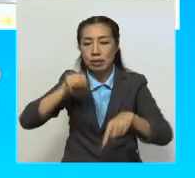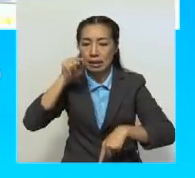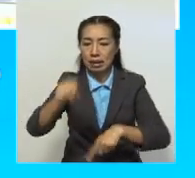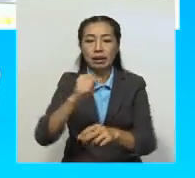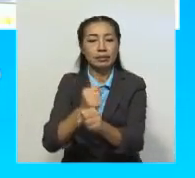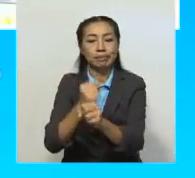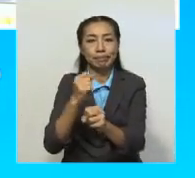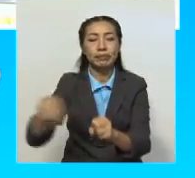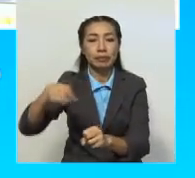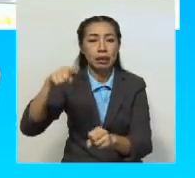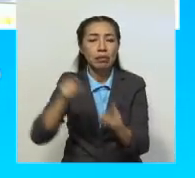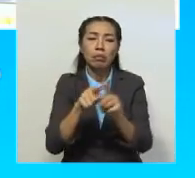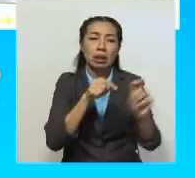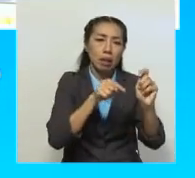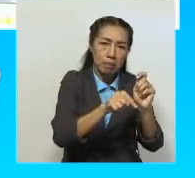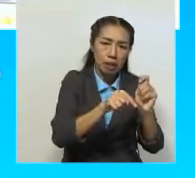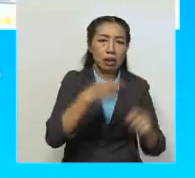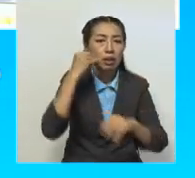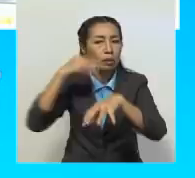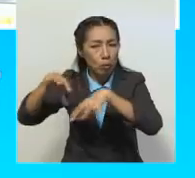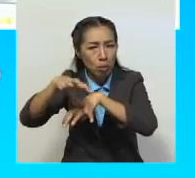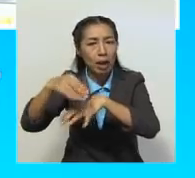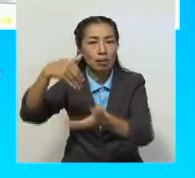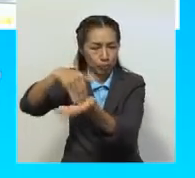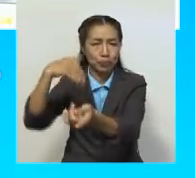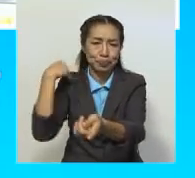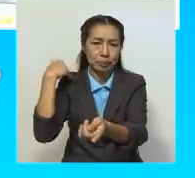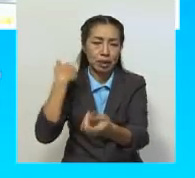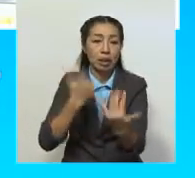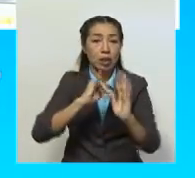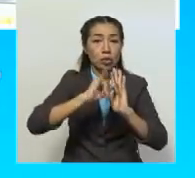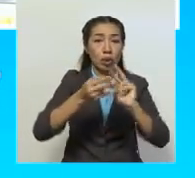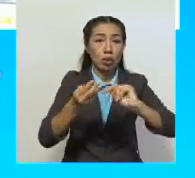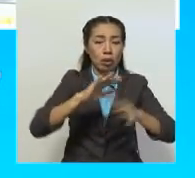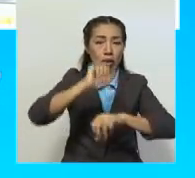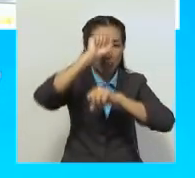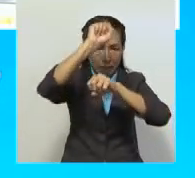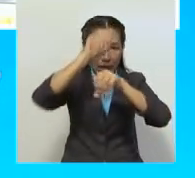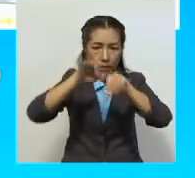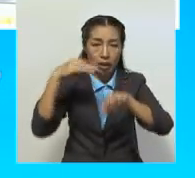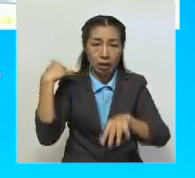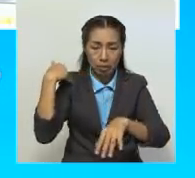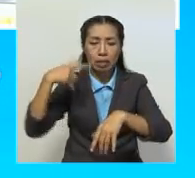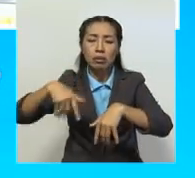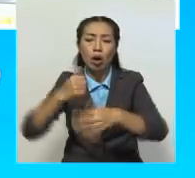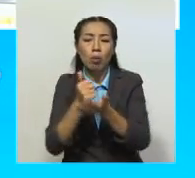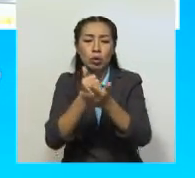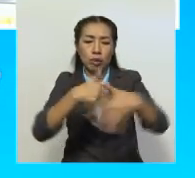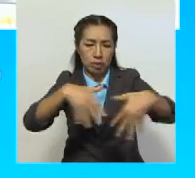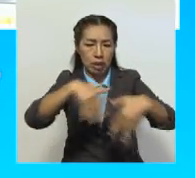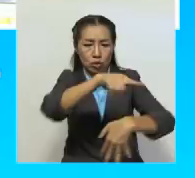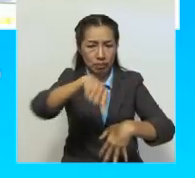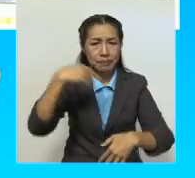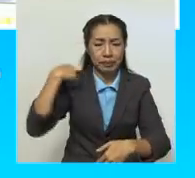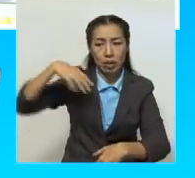ำเภอและในระดับหมู่บ้านและจังหวัดเองก็ประกาศภัยไปแล้วขณะนี้ในส่วนของท้องถิ่นก็เข้าไปดูแลช่วยเหลือหน่วยงานต่